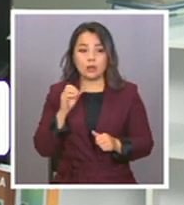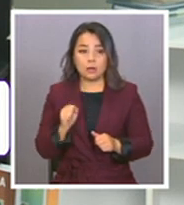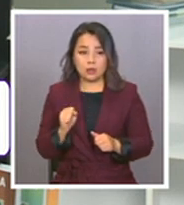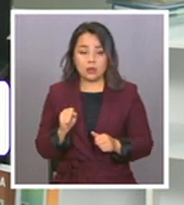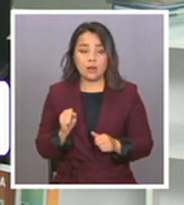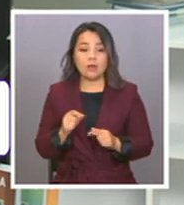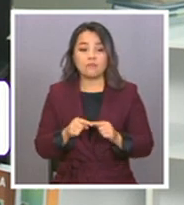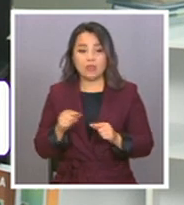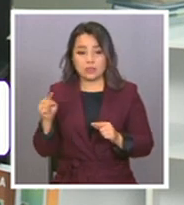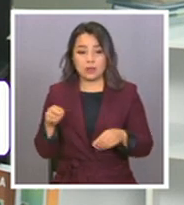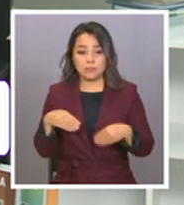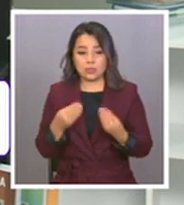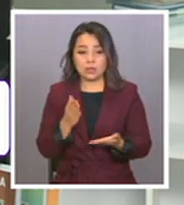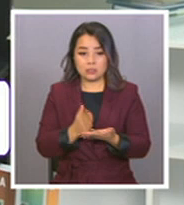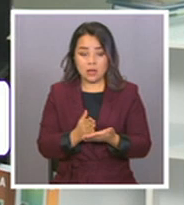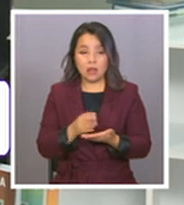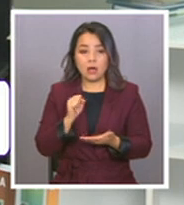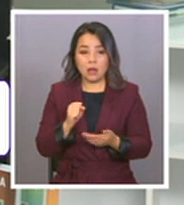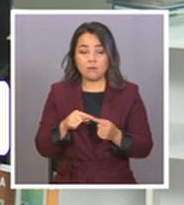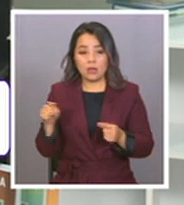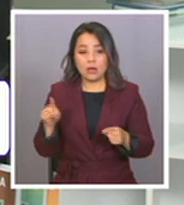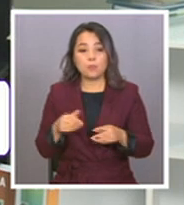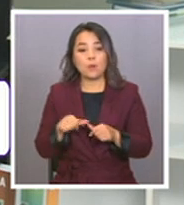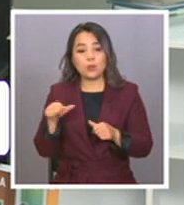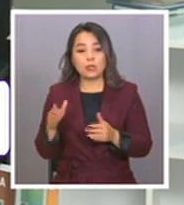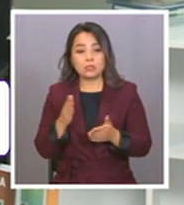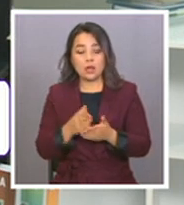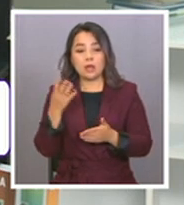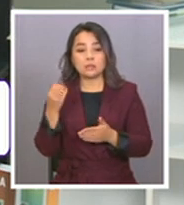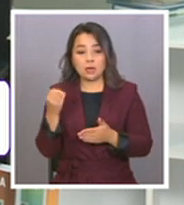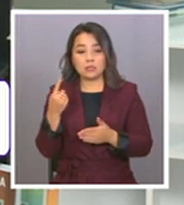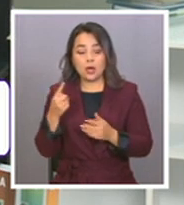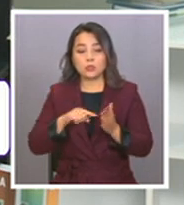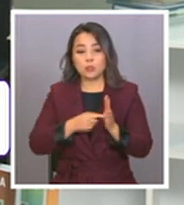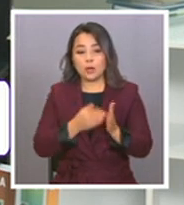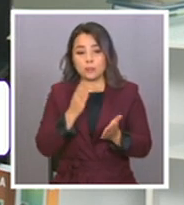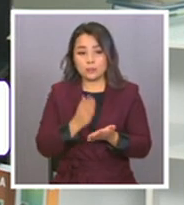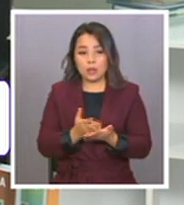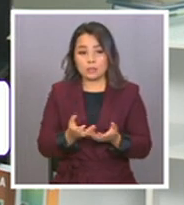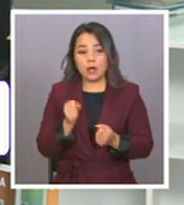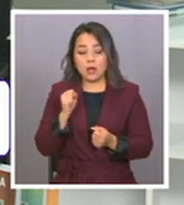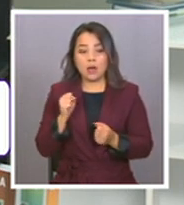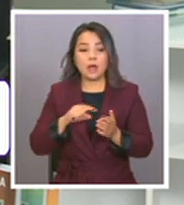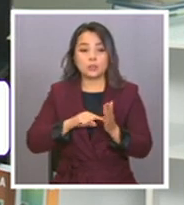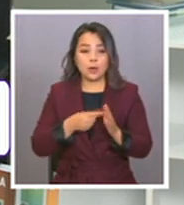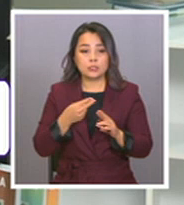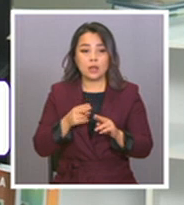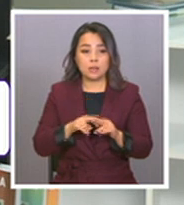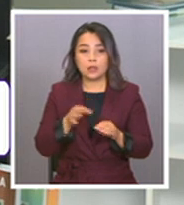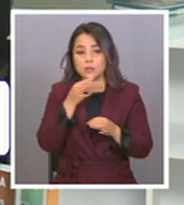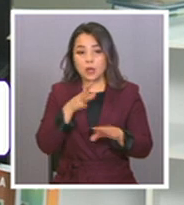берілсін. Енді осы А векторынан бөлек жазықтықта тағы бір нүктен алайық, А нүктесін. Сонда кез келген осы